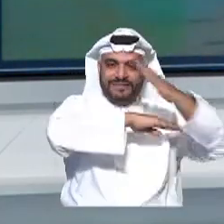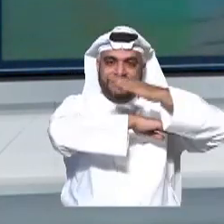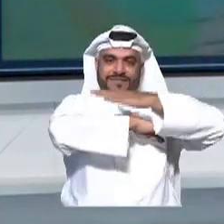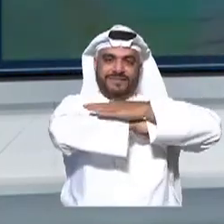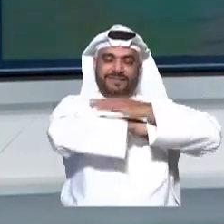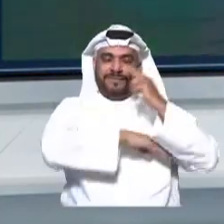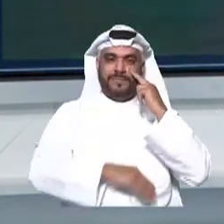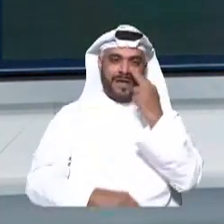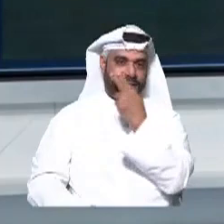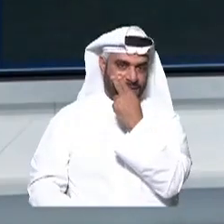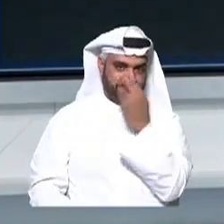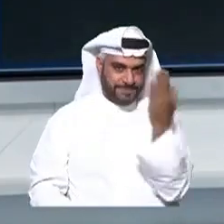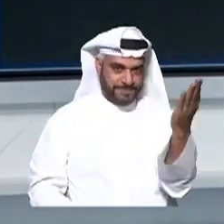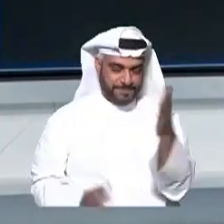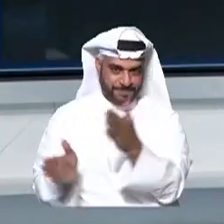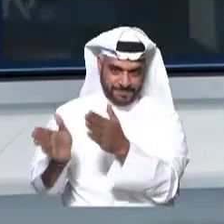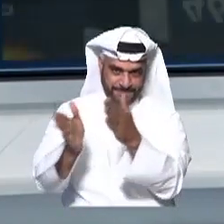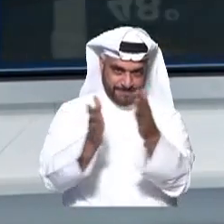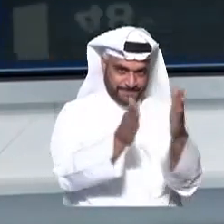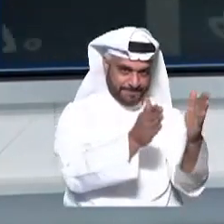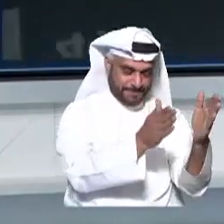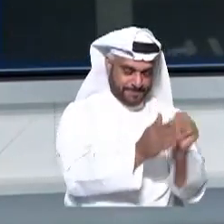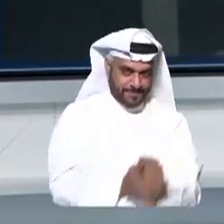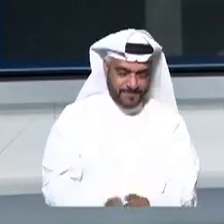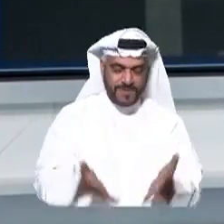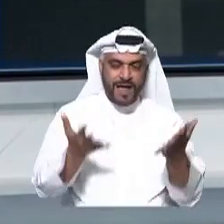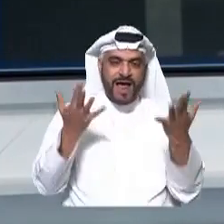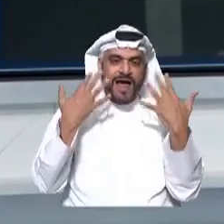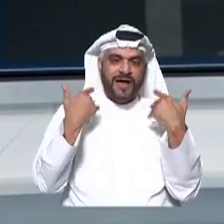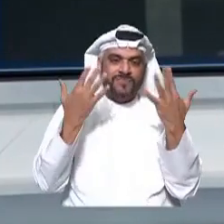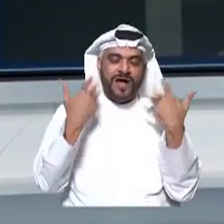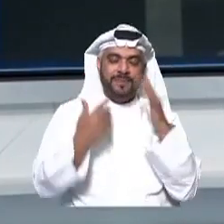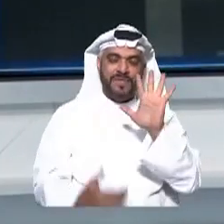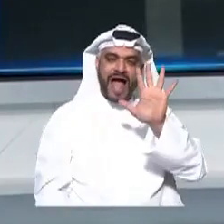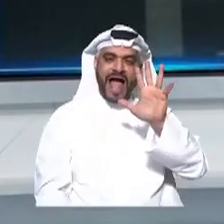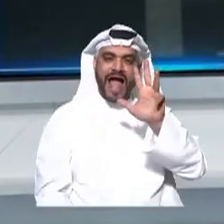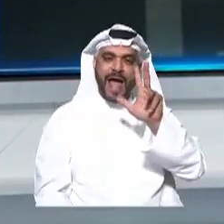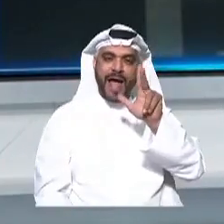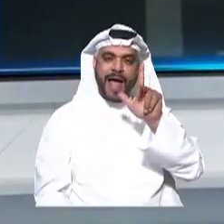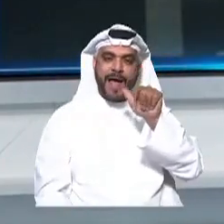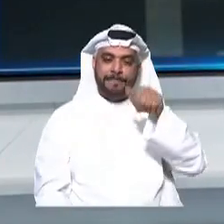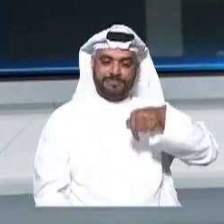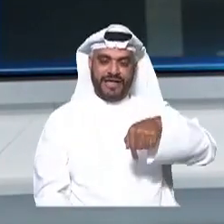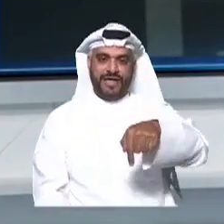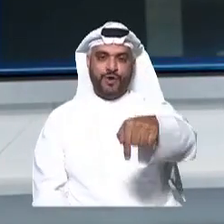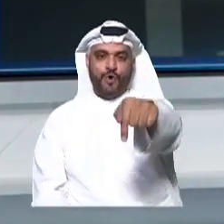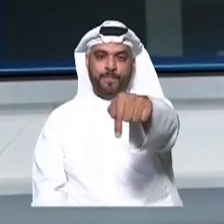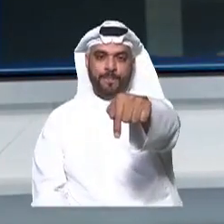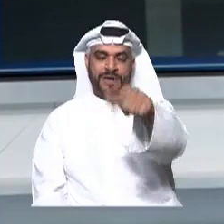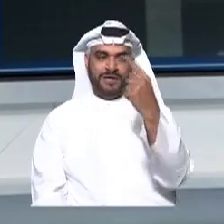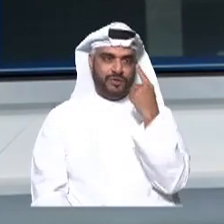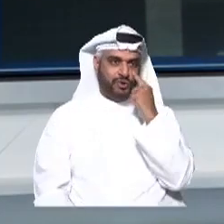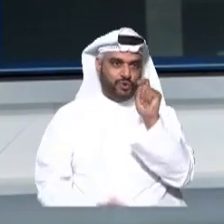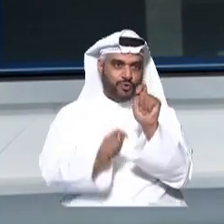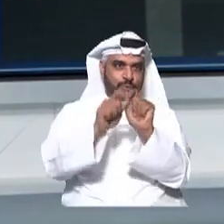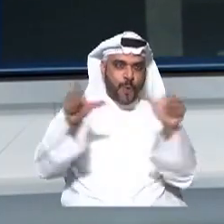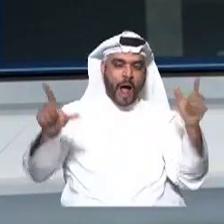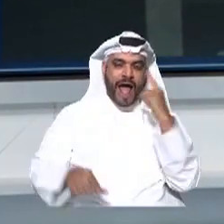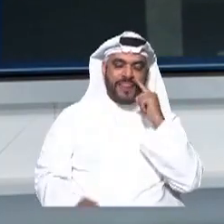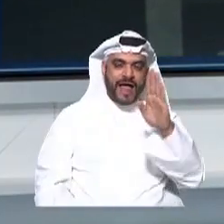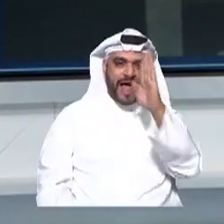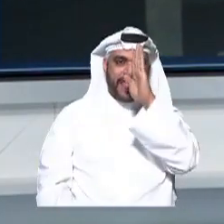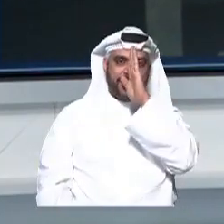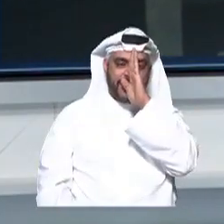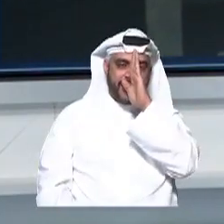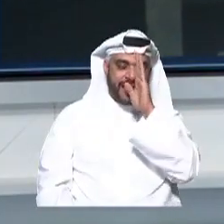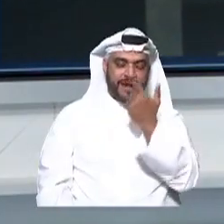الله الساعة 6:50. الأجواء المتوقعة خلال 5 أيام القادمة، تستمر معنا الرياح الشمالية والشمالية الغربية حتى